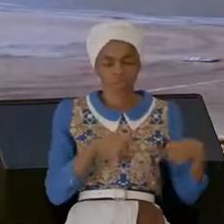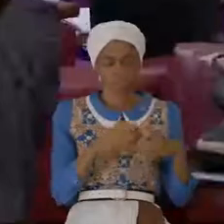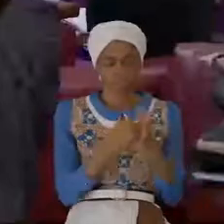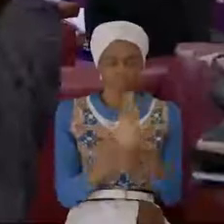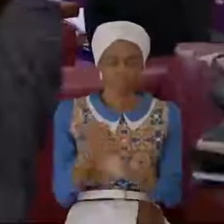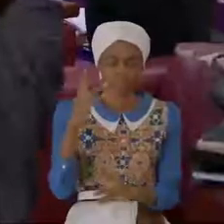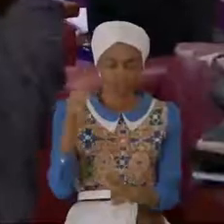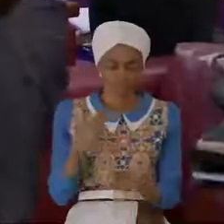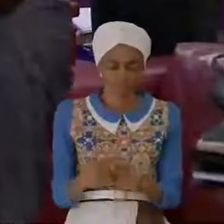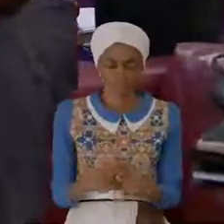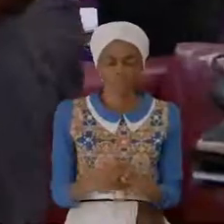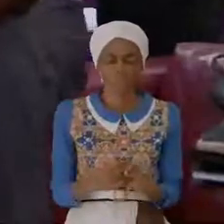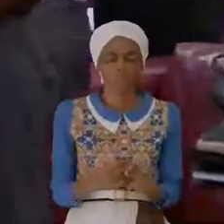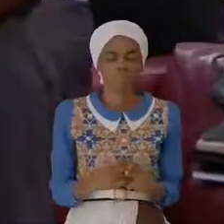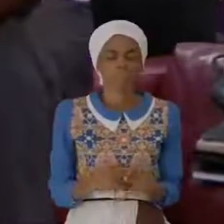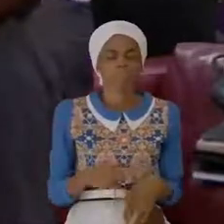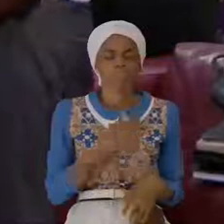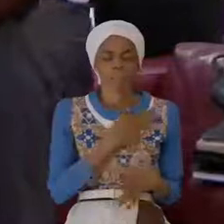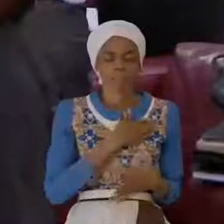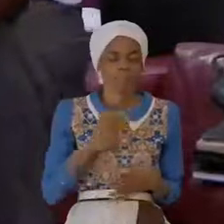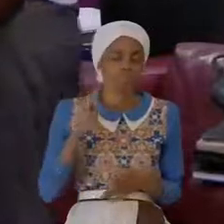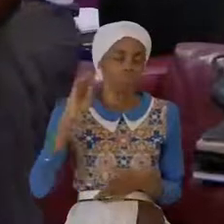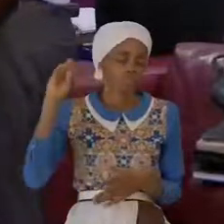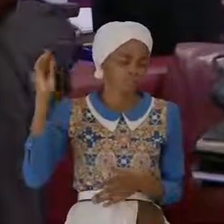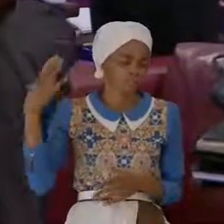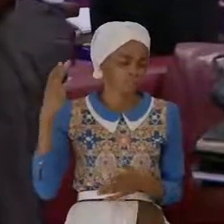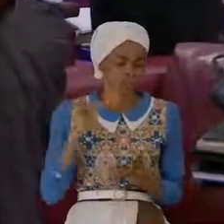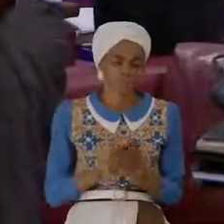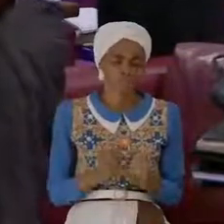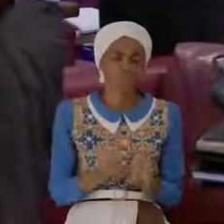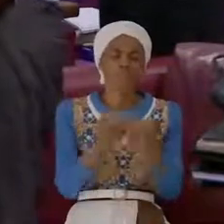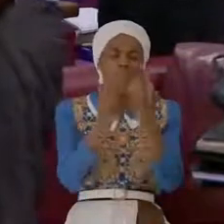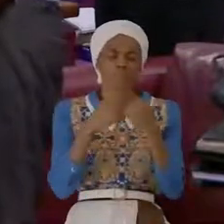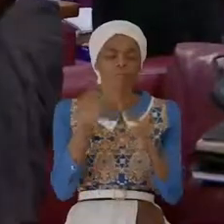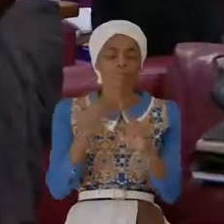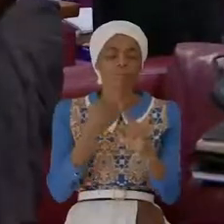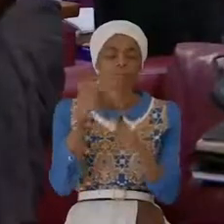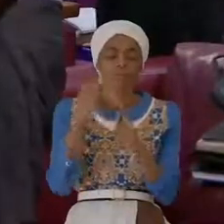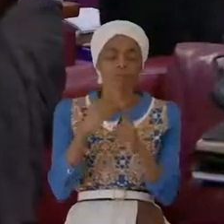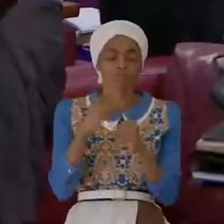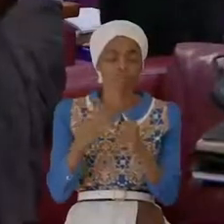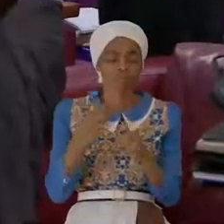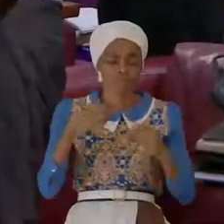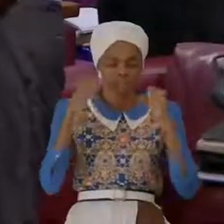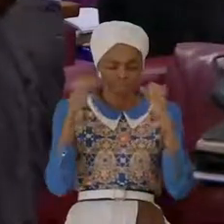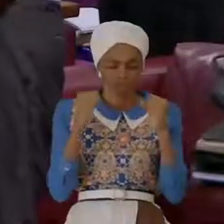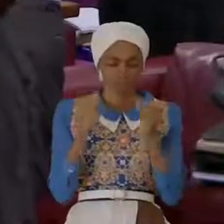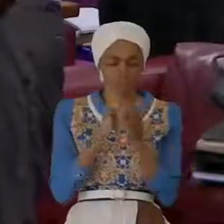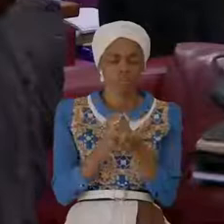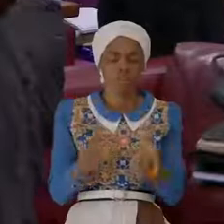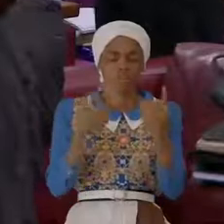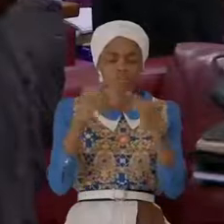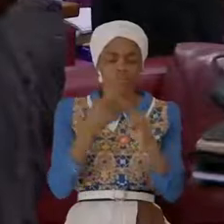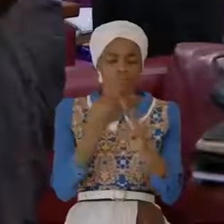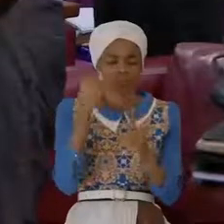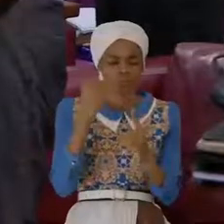de Jésus-Christ et que la grâce qui accompagne la parole, la puissance qui